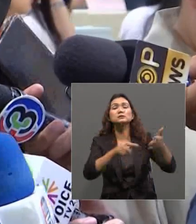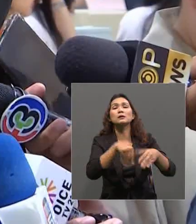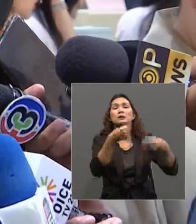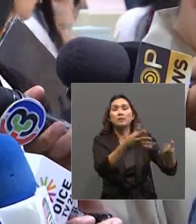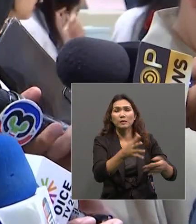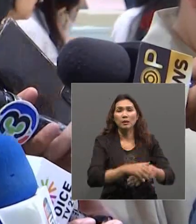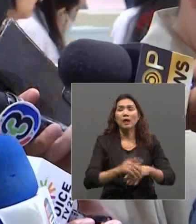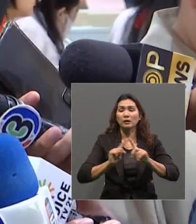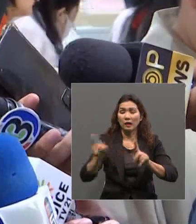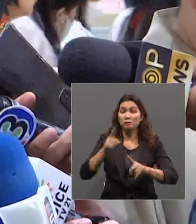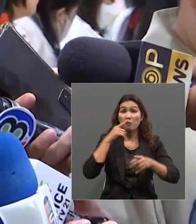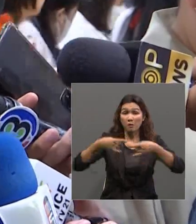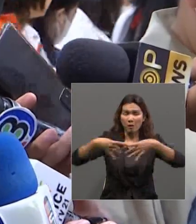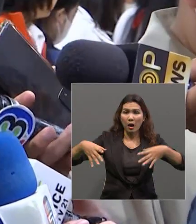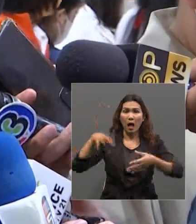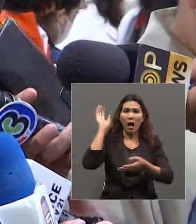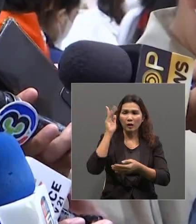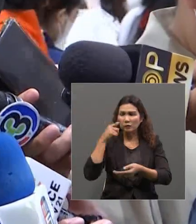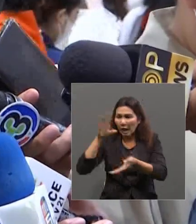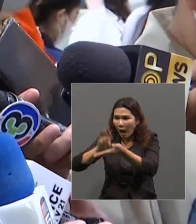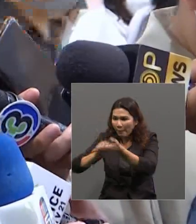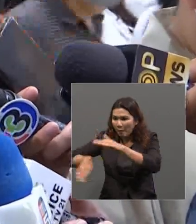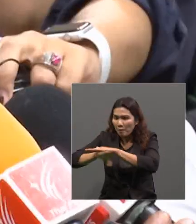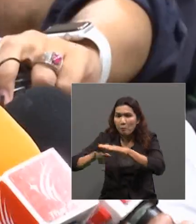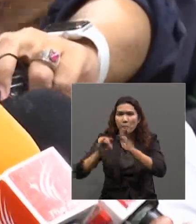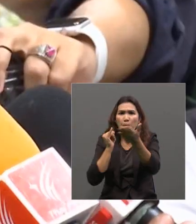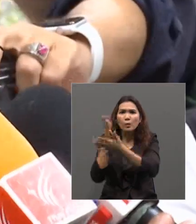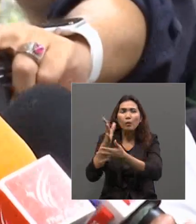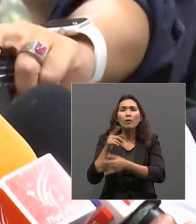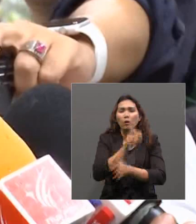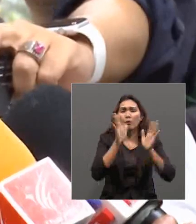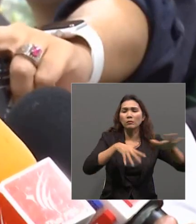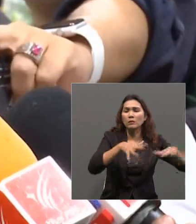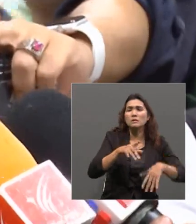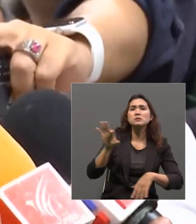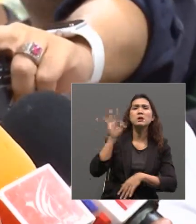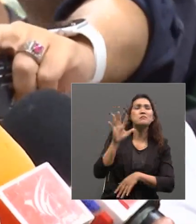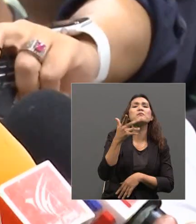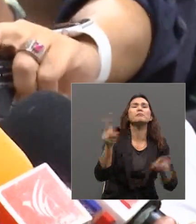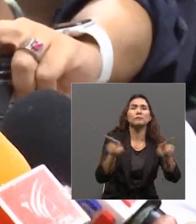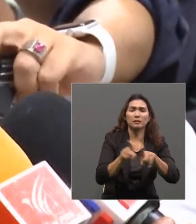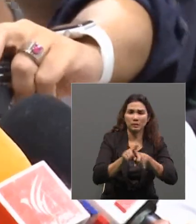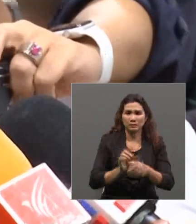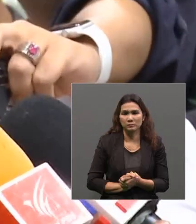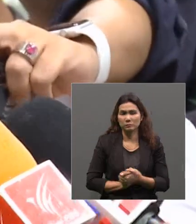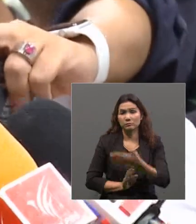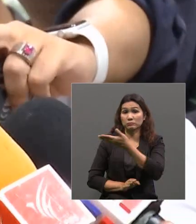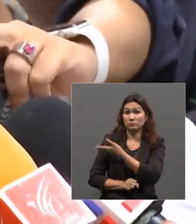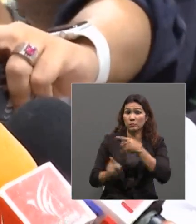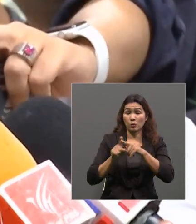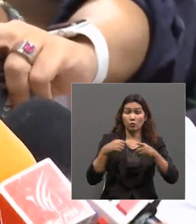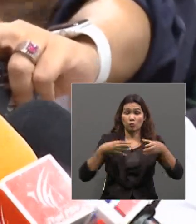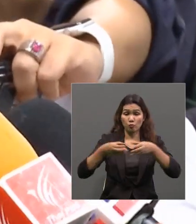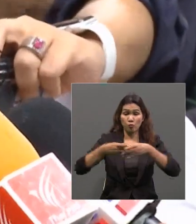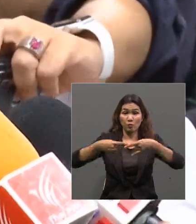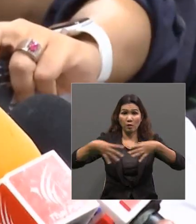นก็ไม่เลือกเช่นกันค่ะขณะที่นายสุทินคลังแสงนะคะประธานวิปฝ่ายค้านก็บอกถึงภาพรวมการอภิปร